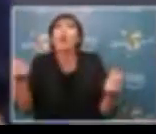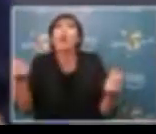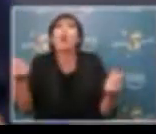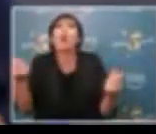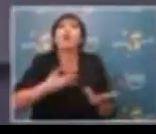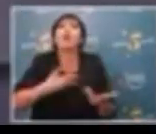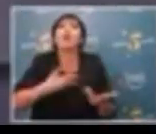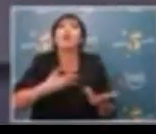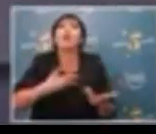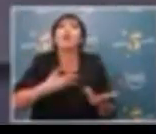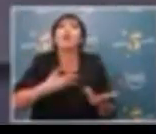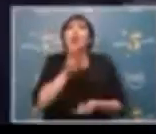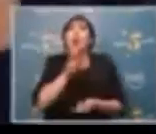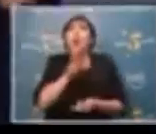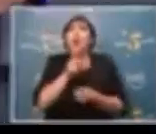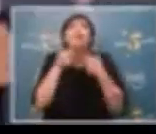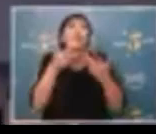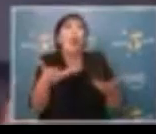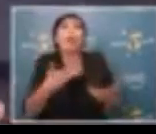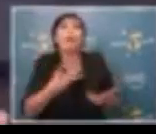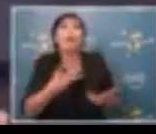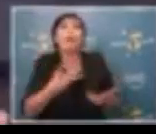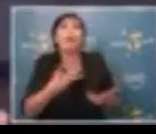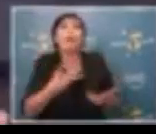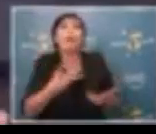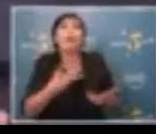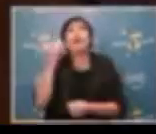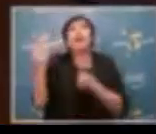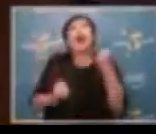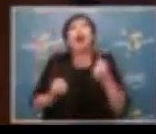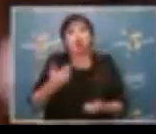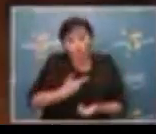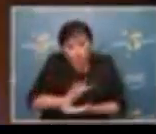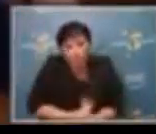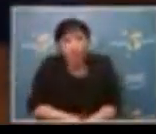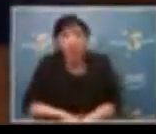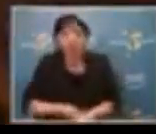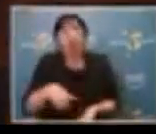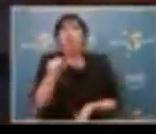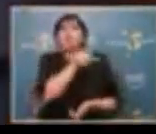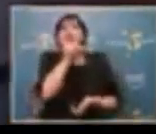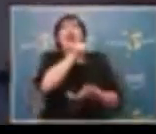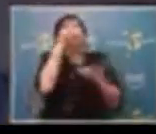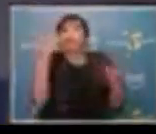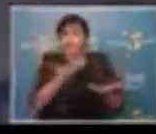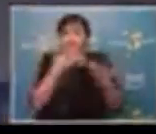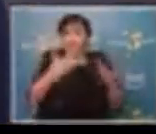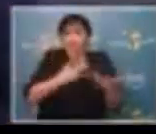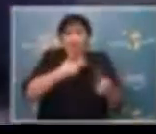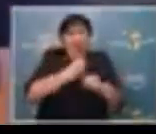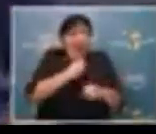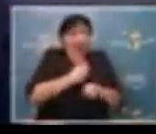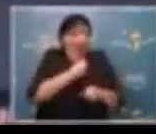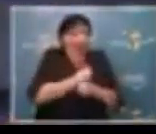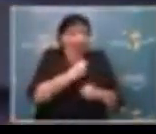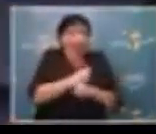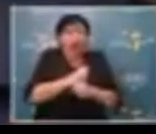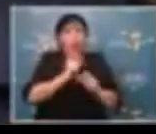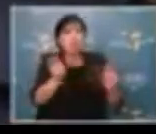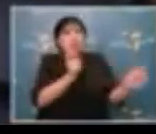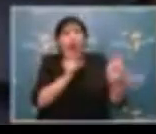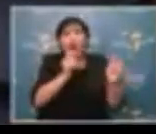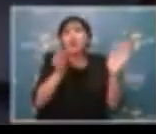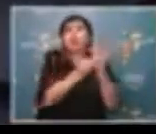Quanti Rubens ci sono che magari fanno disegni per automobili? Quanti Shakespeare lavorano magari per fare il marketing a una